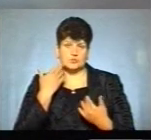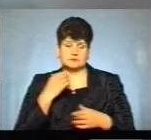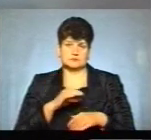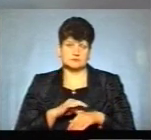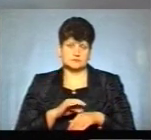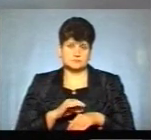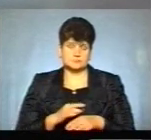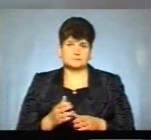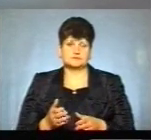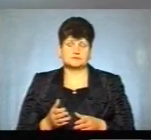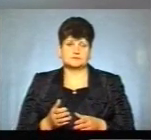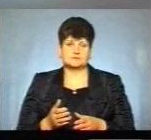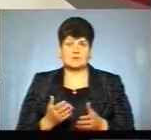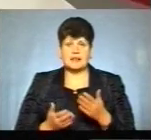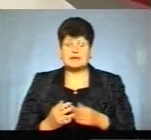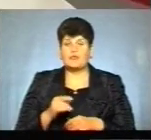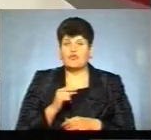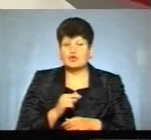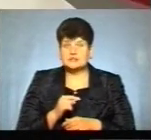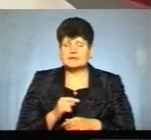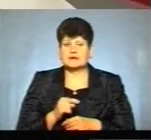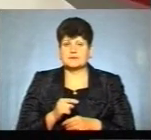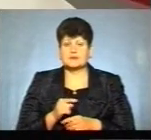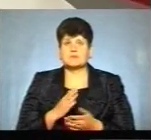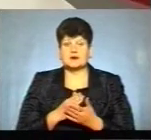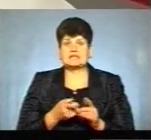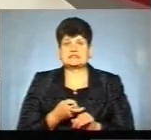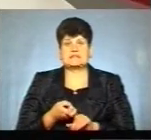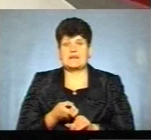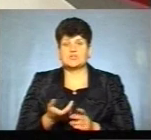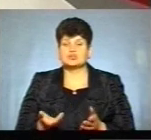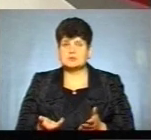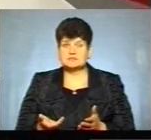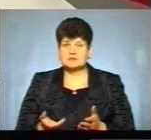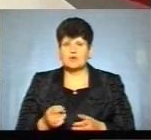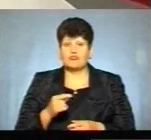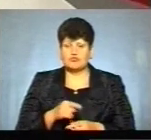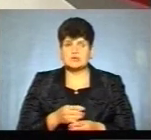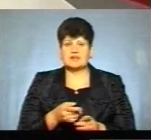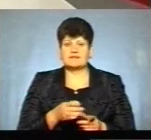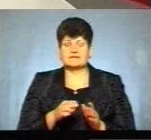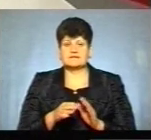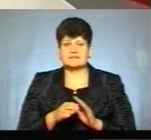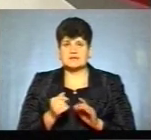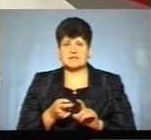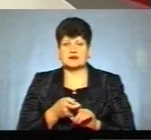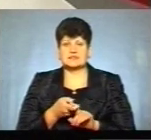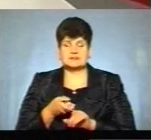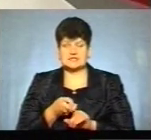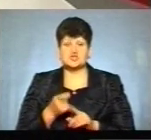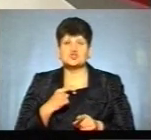больову симптоматику, але вони і викликають залежності. Тобто, і вони викликають залежності набагато